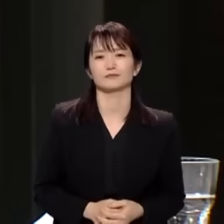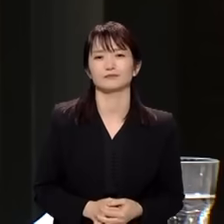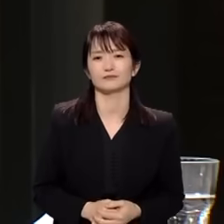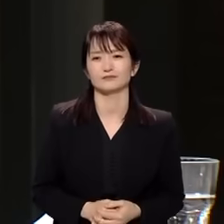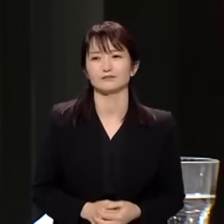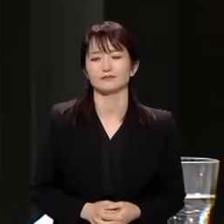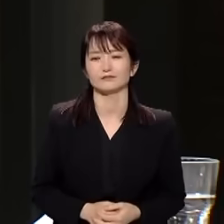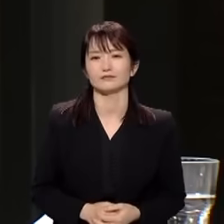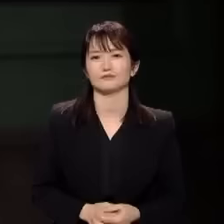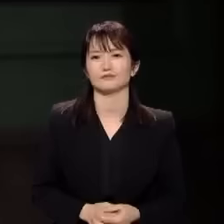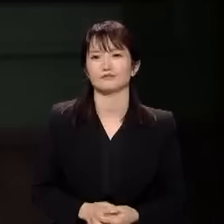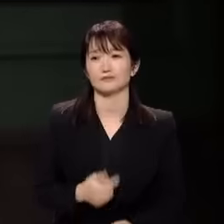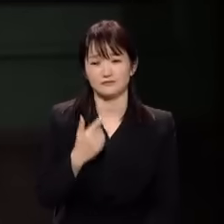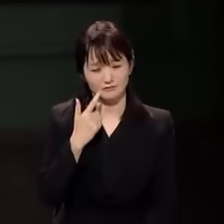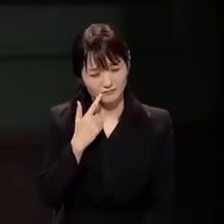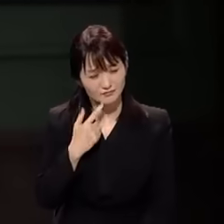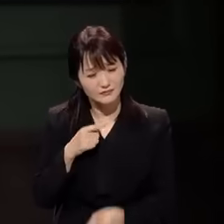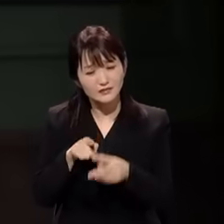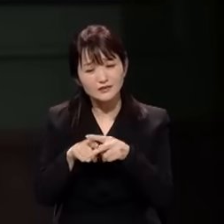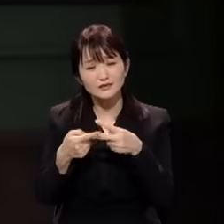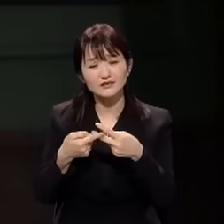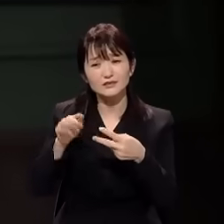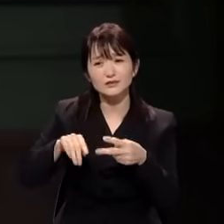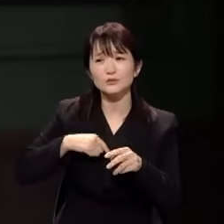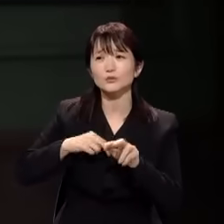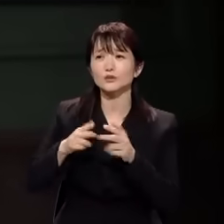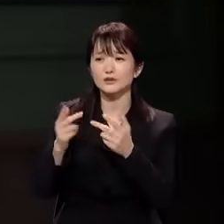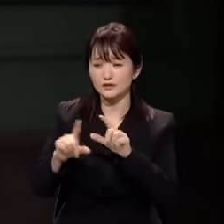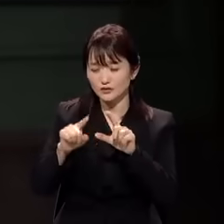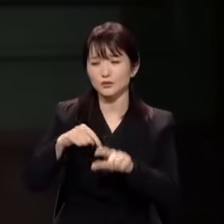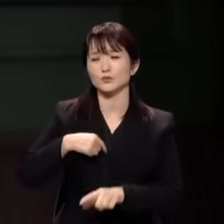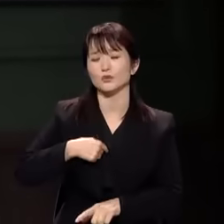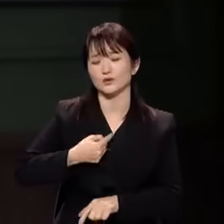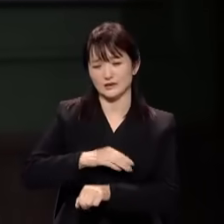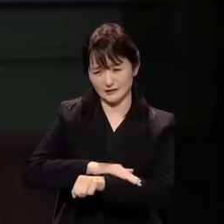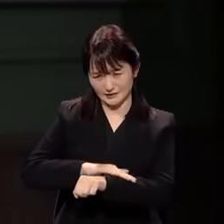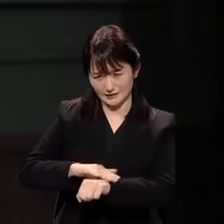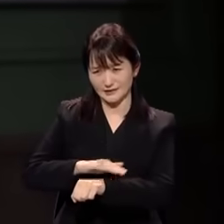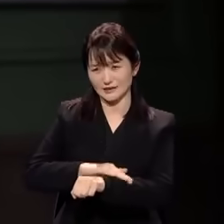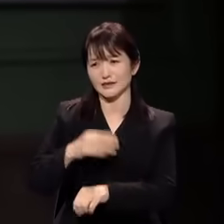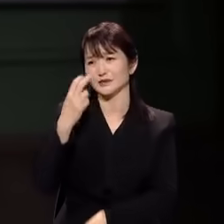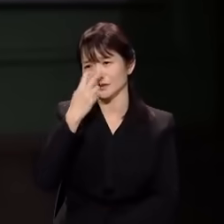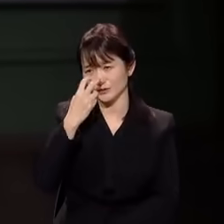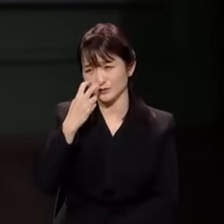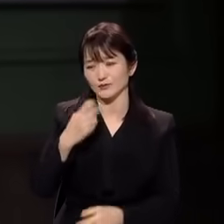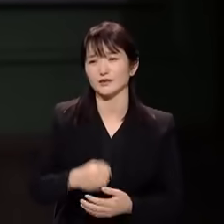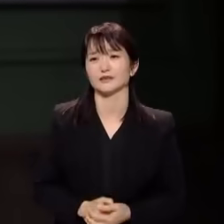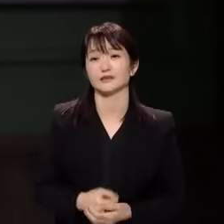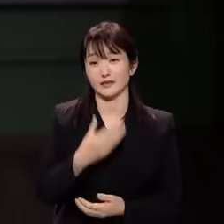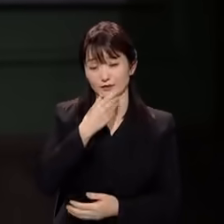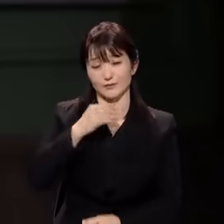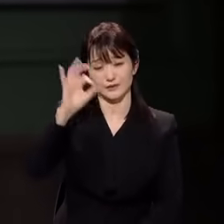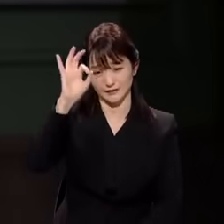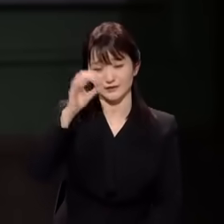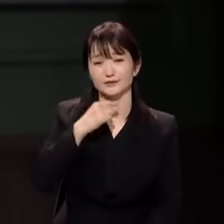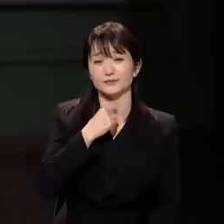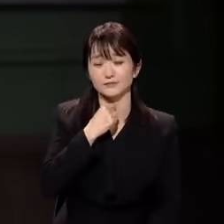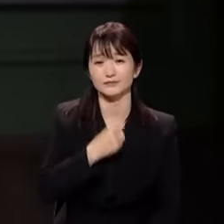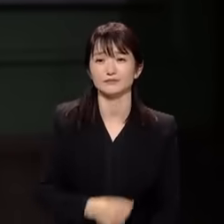네, 일단 키니님, 부러운 건 이해하지만 본인의 삶은 본인이 꾸리셔야 해요. 좀 릴렉스하시고 행복 찾으시길 바랍니다. 라고